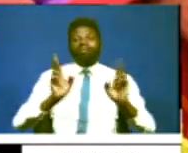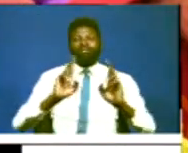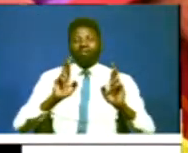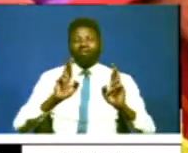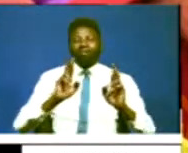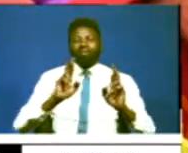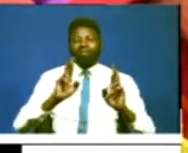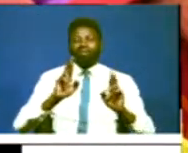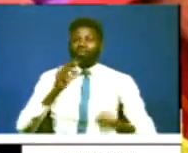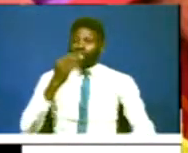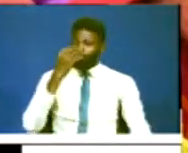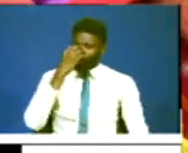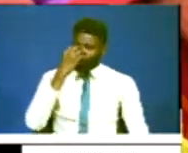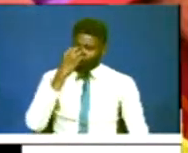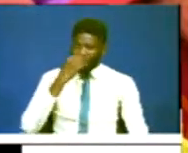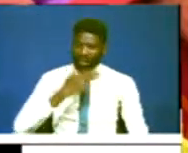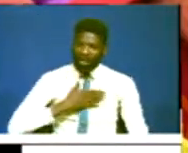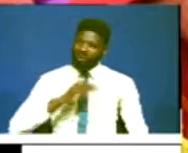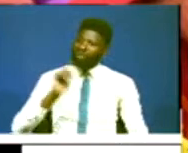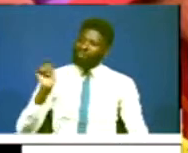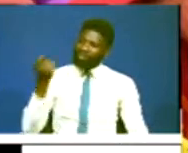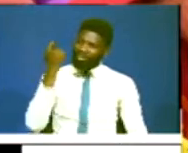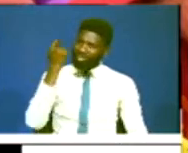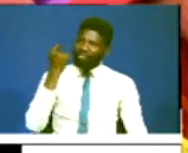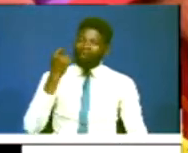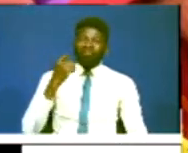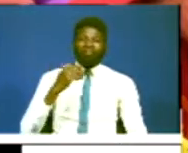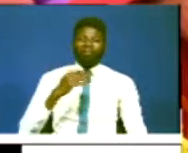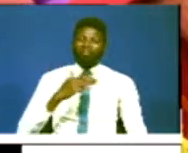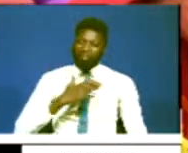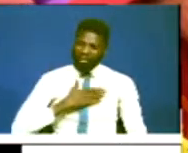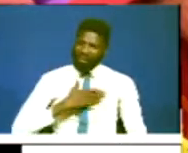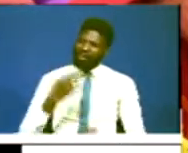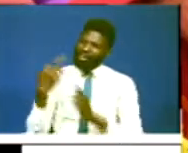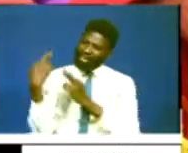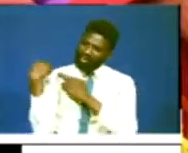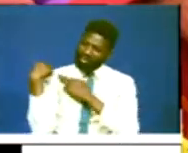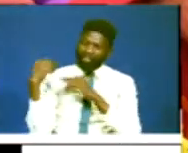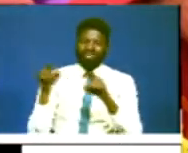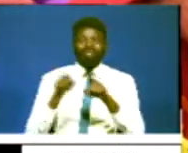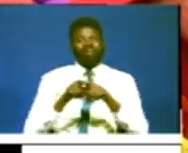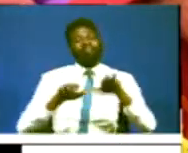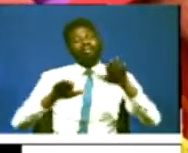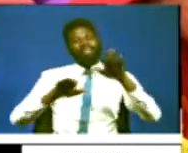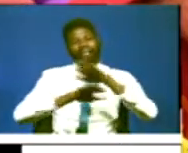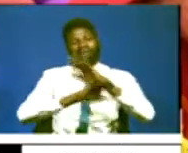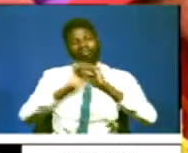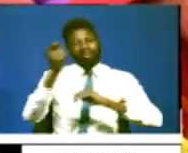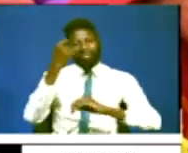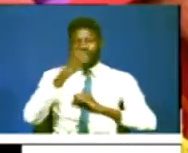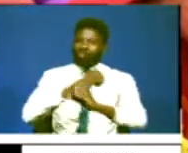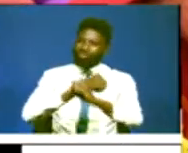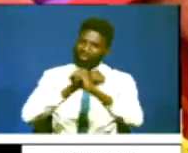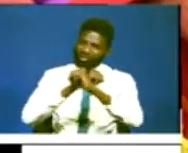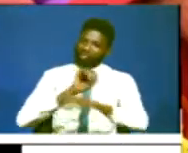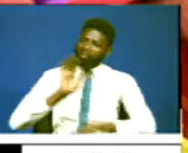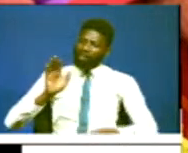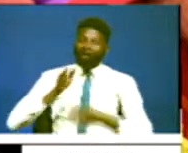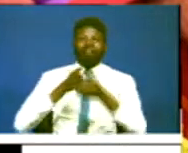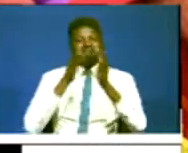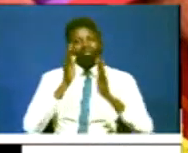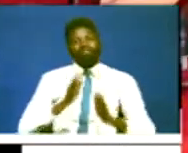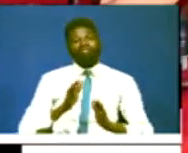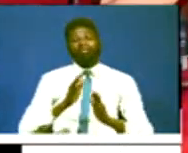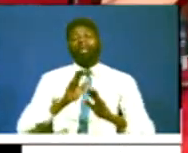uyu president wetu. One of my duties as deputy president is to protect his leadership. Na hakuna mtu ambaye atagusa